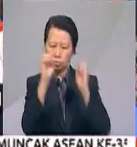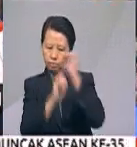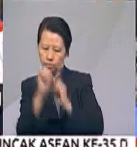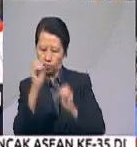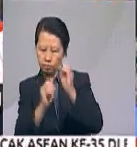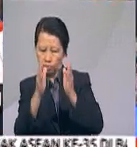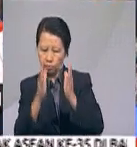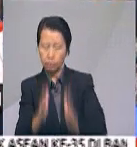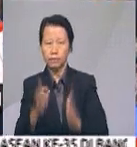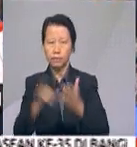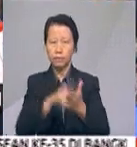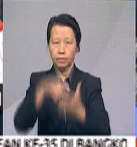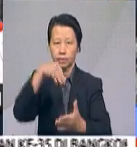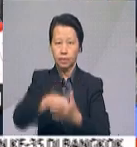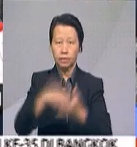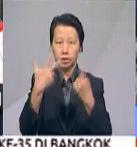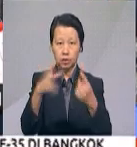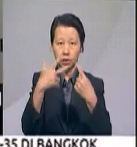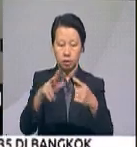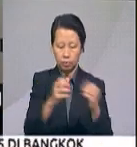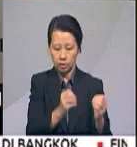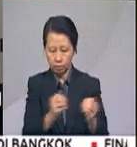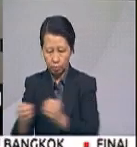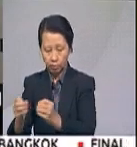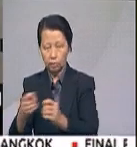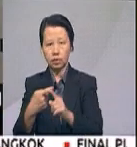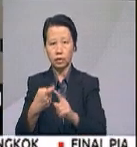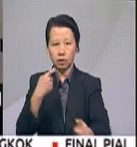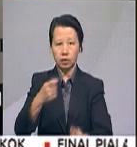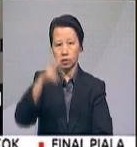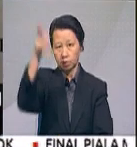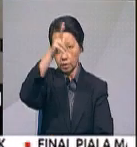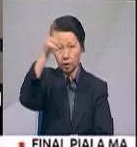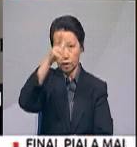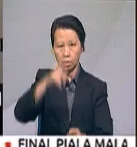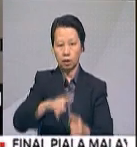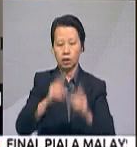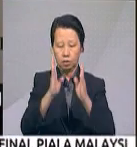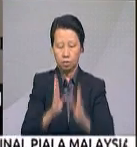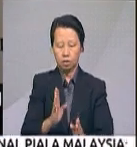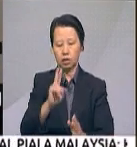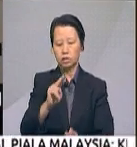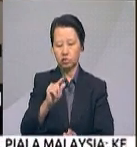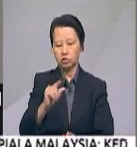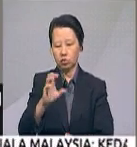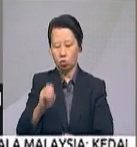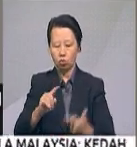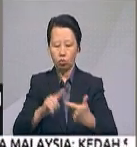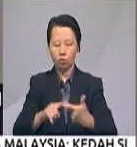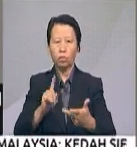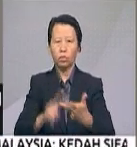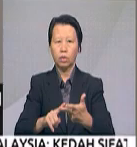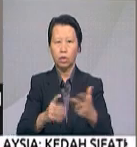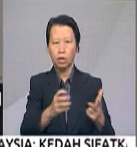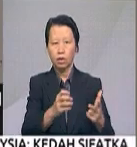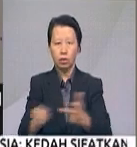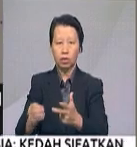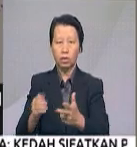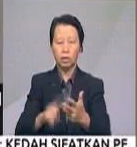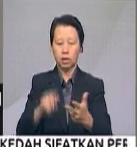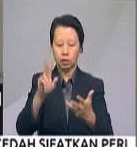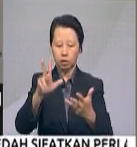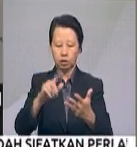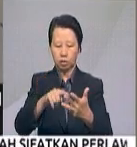raya daripada 13 organisasi terdiri daripada kerajaan, badan bukan kerajaan NGO, organisasi serta